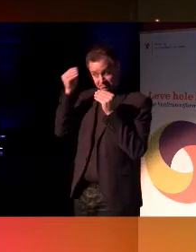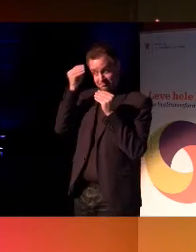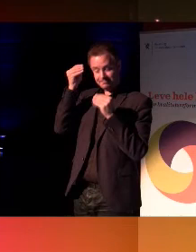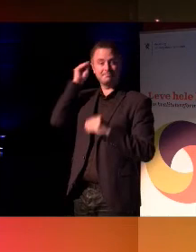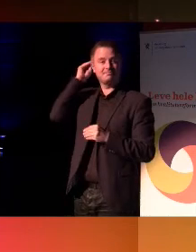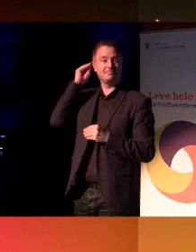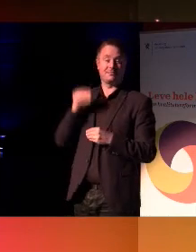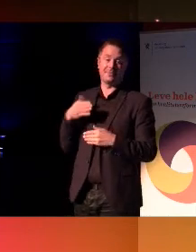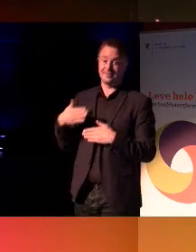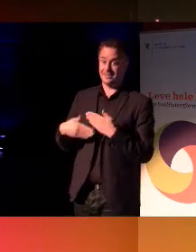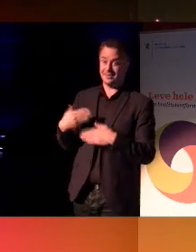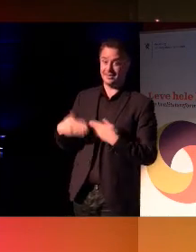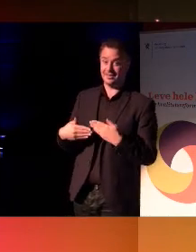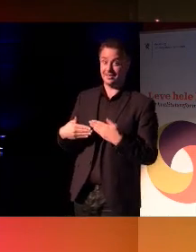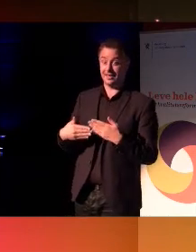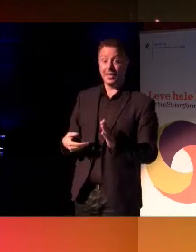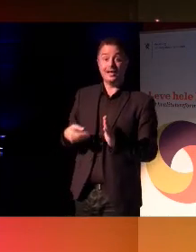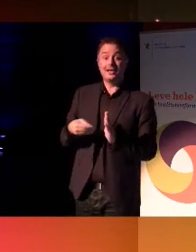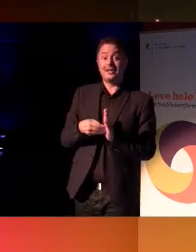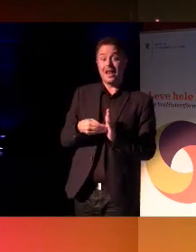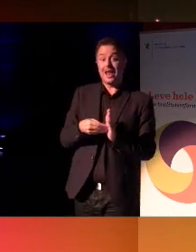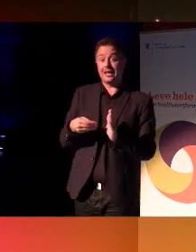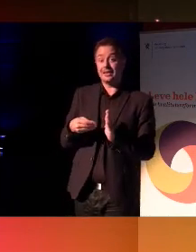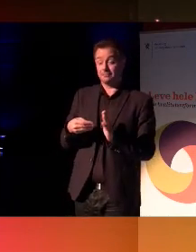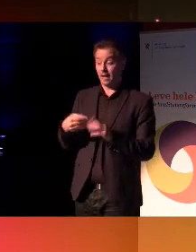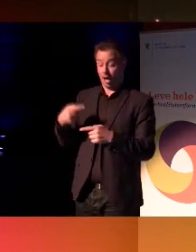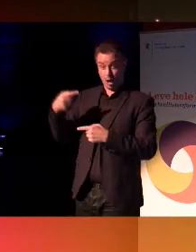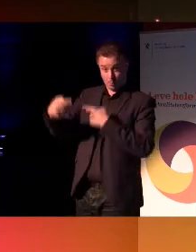I tillegg, så dette, da var vi ganske mye I prosess,